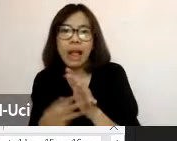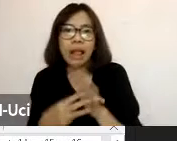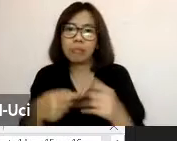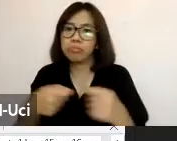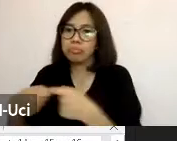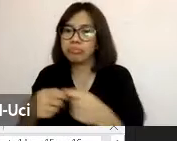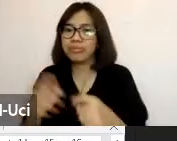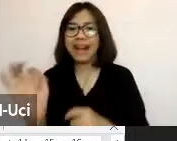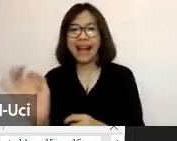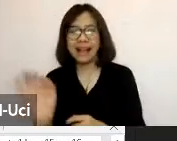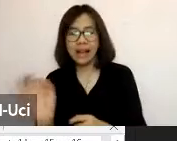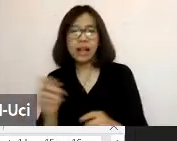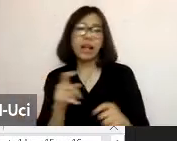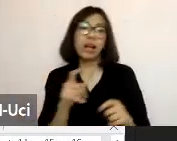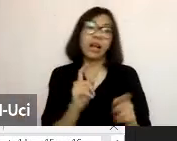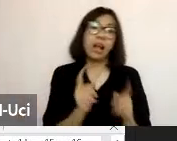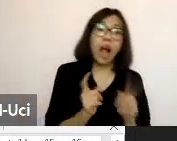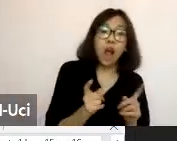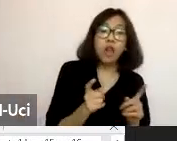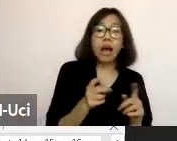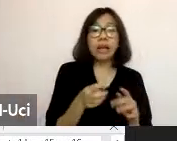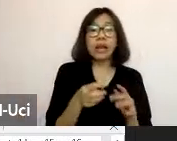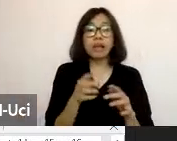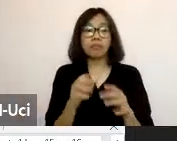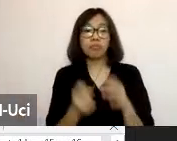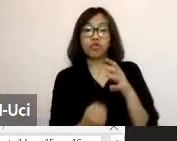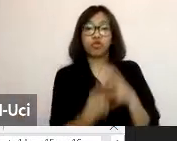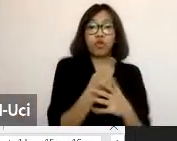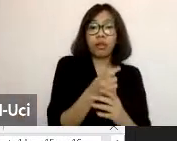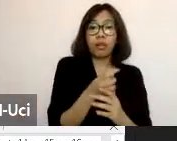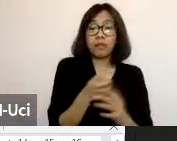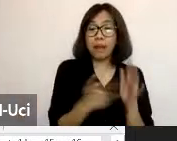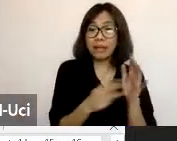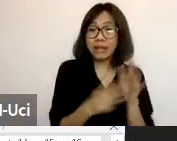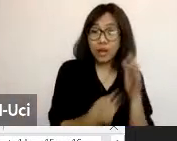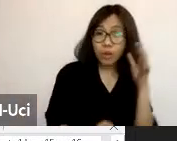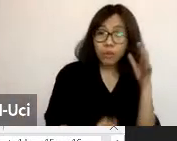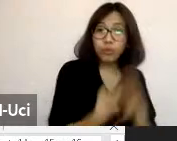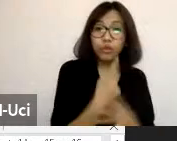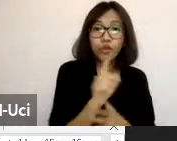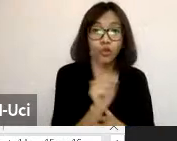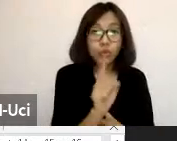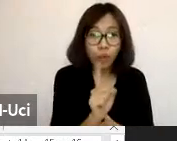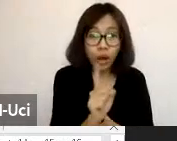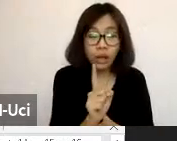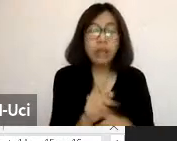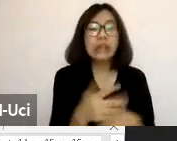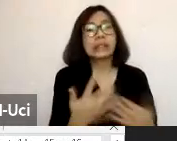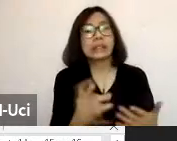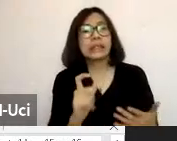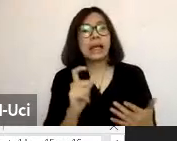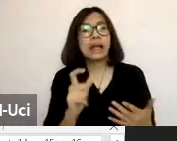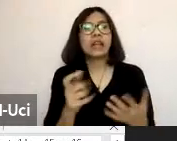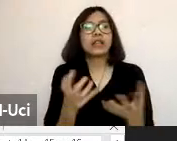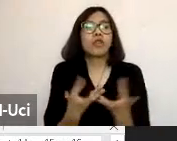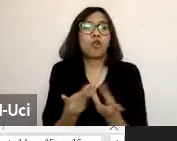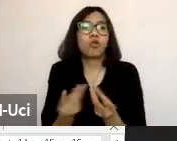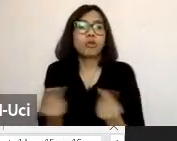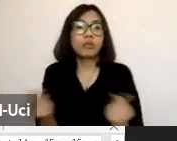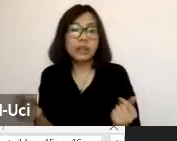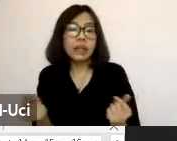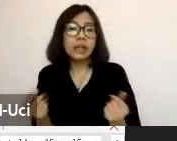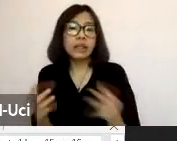kalau pada akhirnya sampai timbul sengketa itu dapat diselesaikan dengan